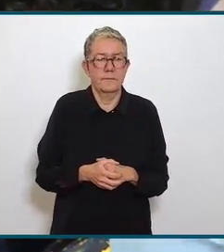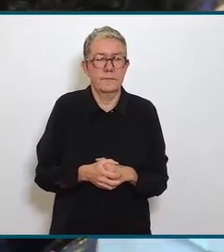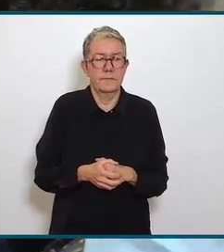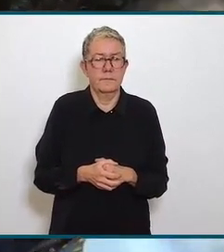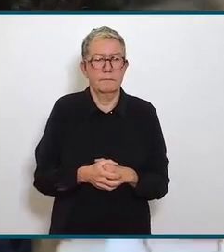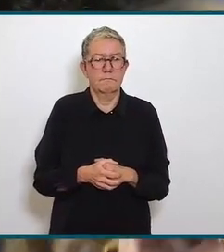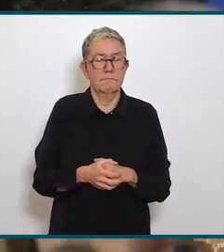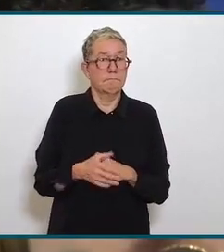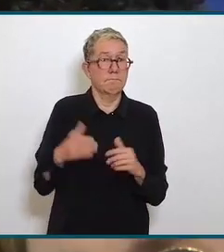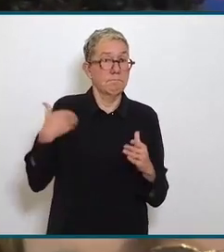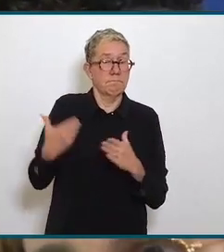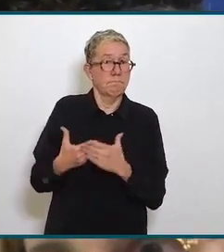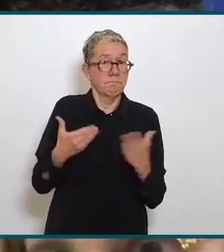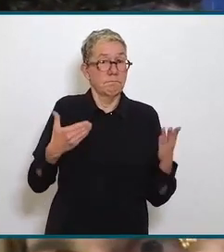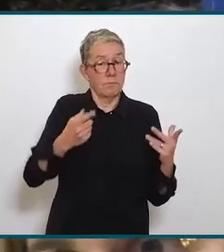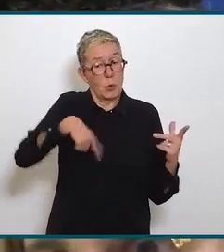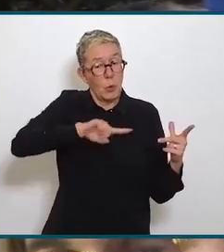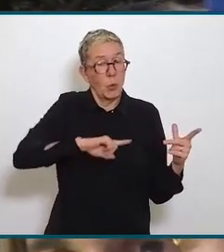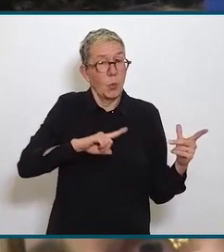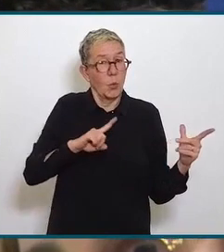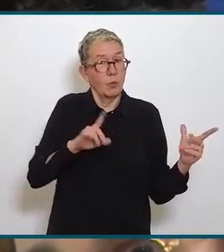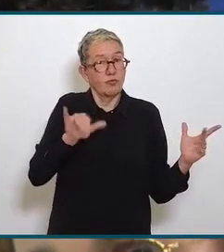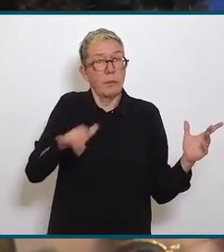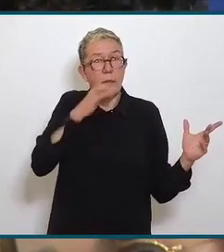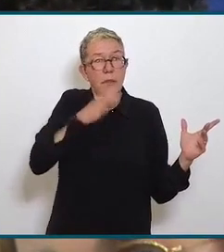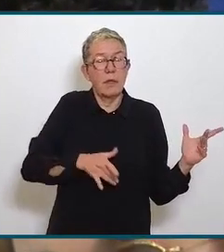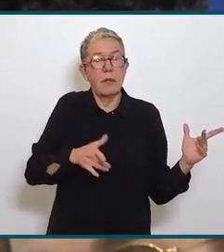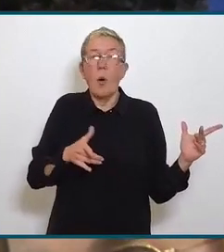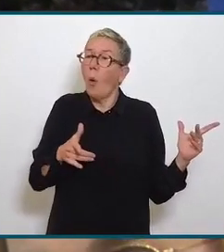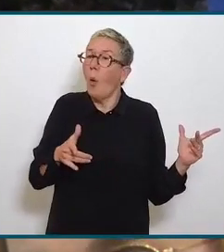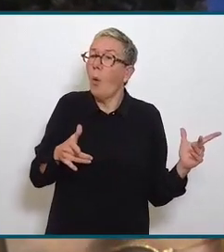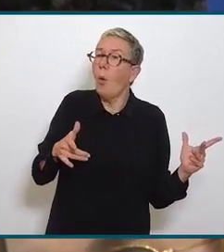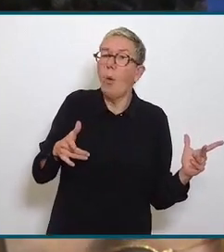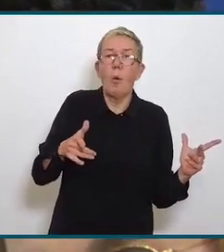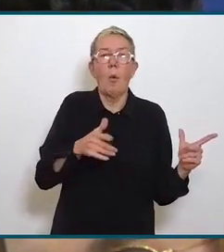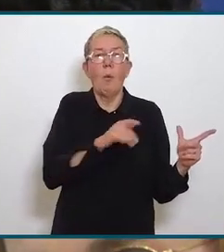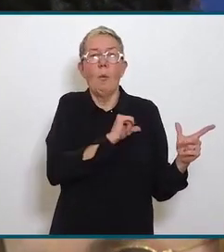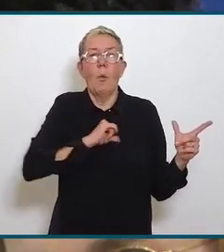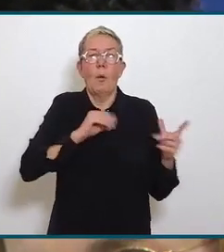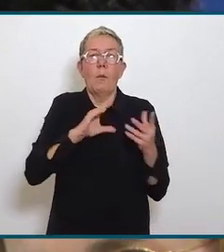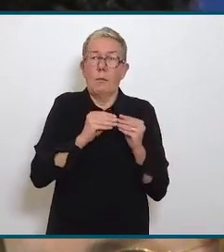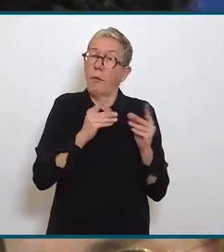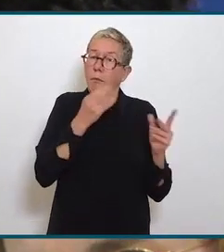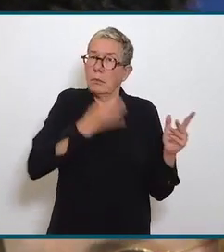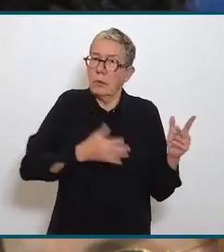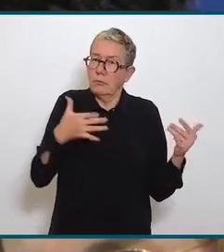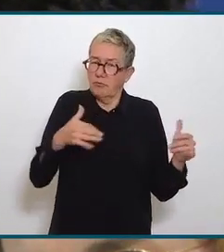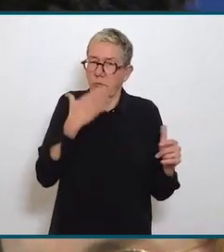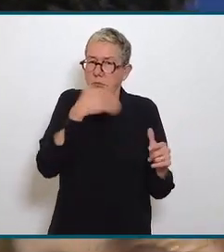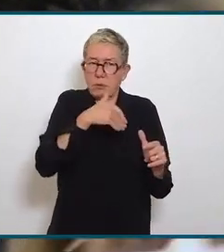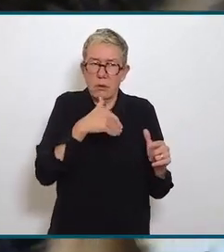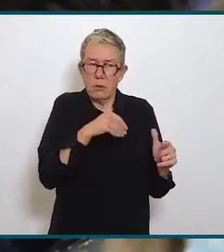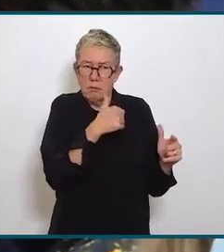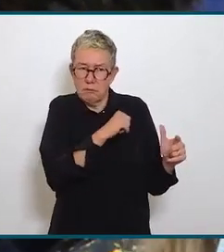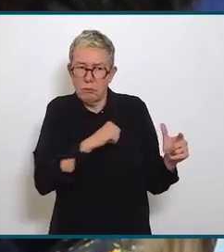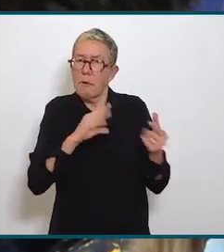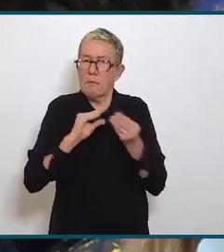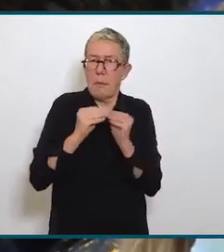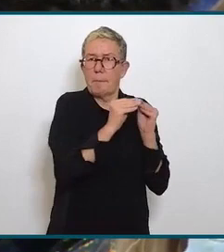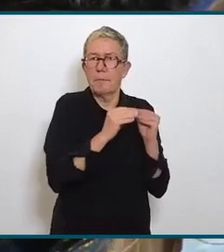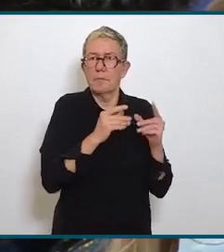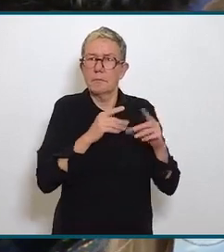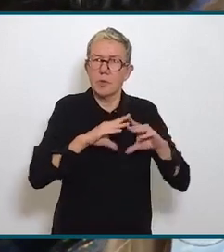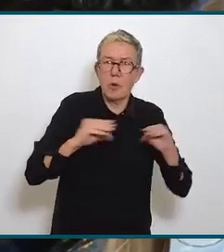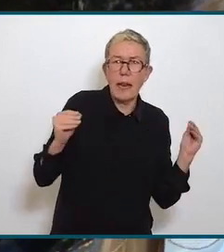Personne n'a jamais nié, certainement pas nous, qu'il y avait un sujet de plus en plus prégnant sur la sécurité et la tranquillité.